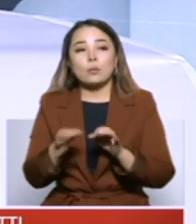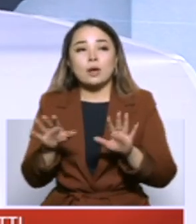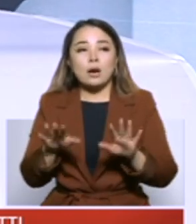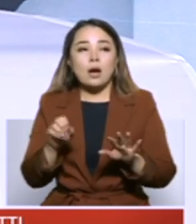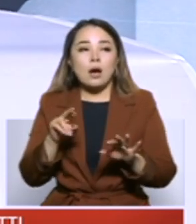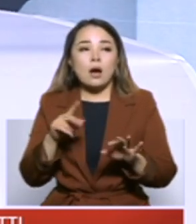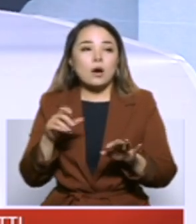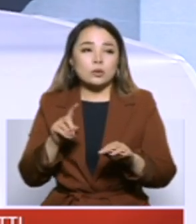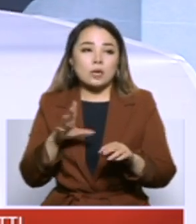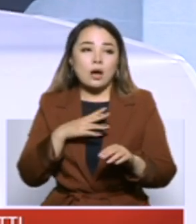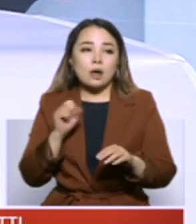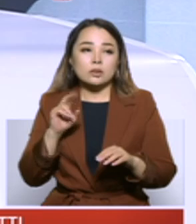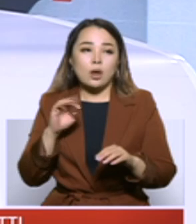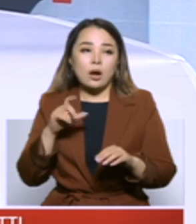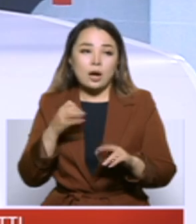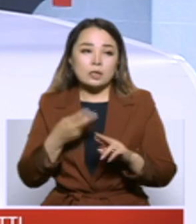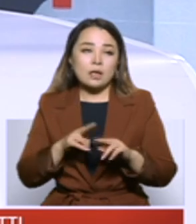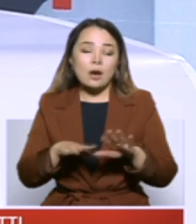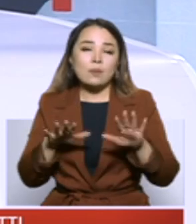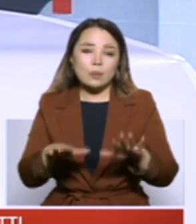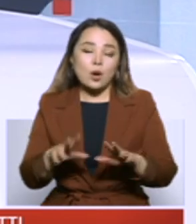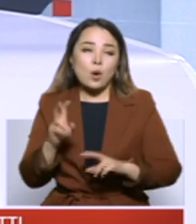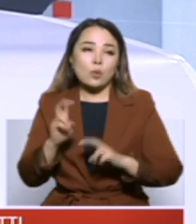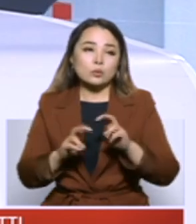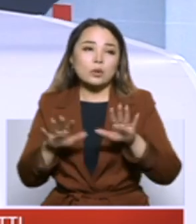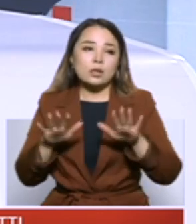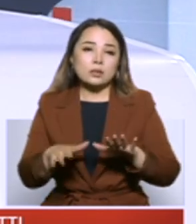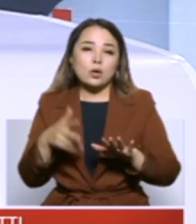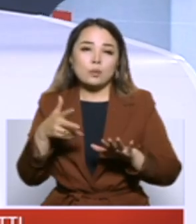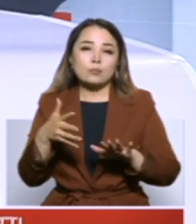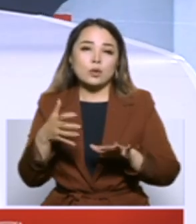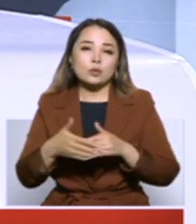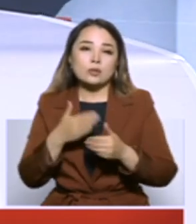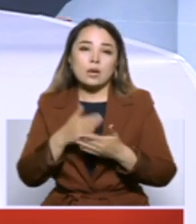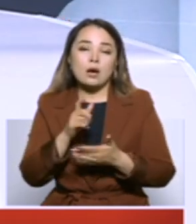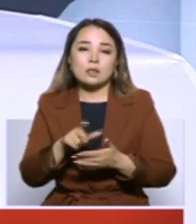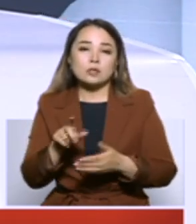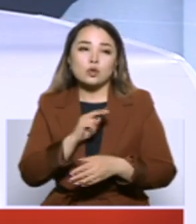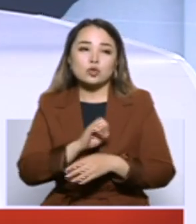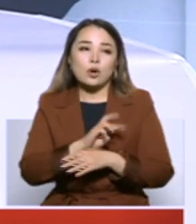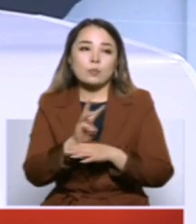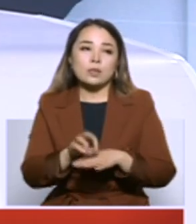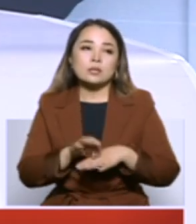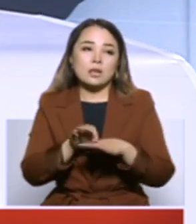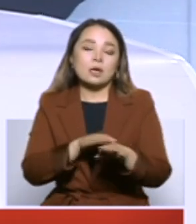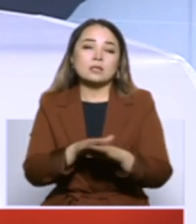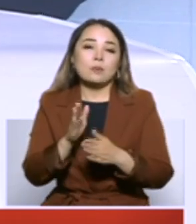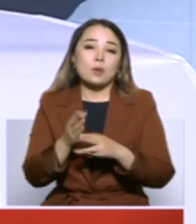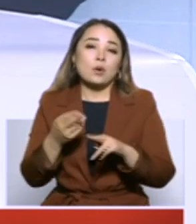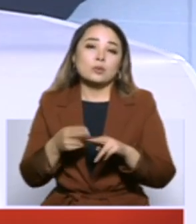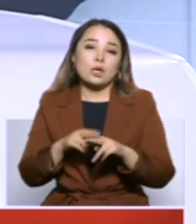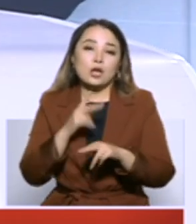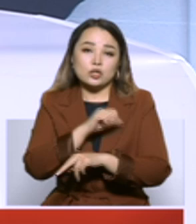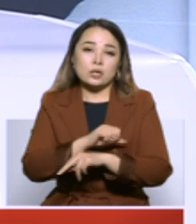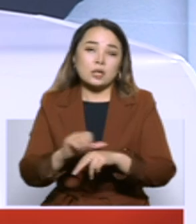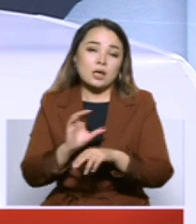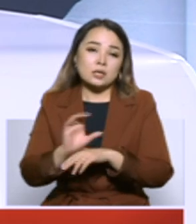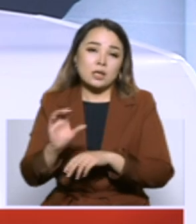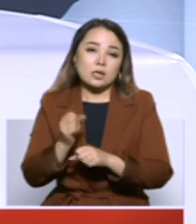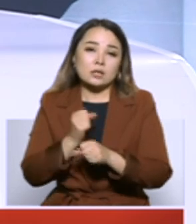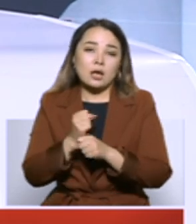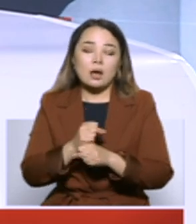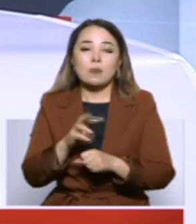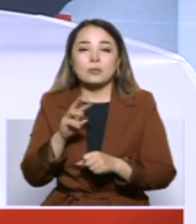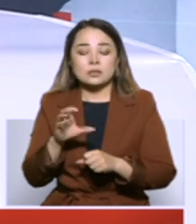Аягөз ауданының Ақтоғай кенті аумағында орналасқан өндіріс орны 3500 адамды жұмыспен қамтып отыр. Дайын өнім шетелге экспортталады және